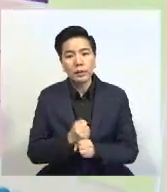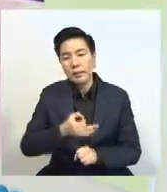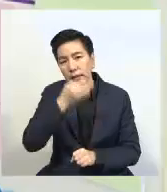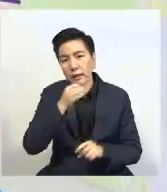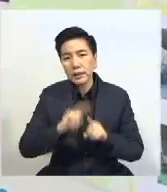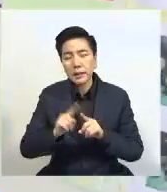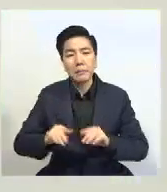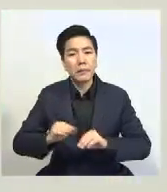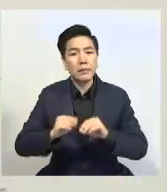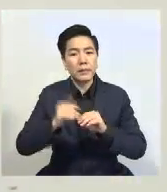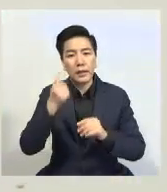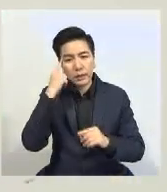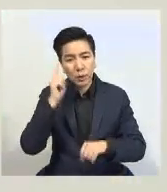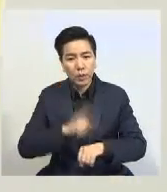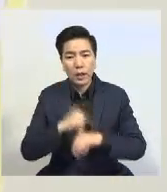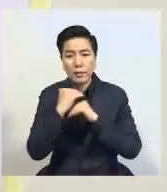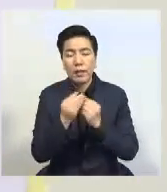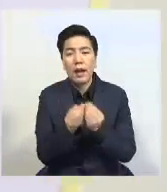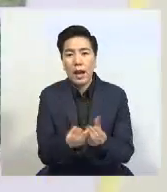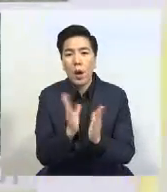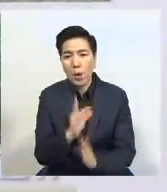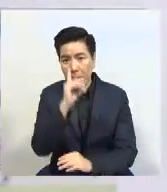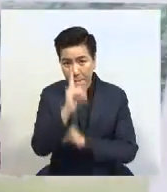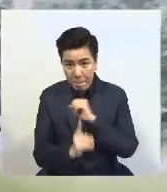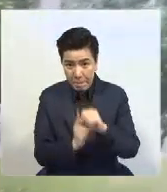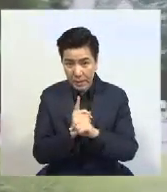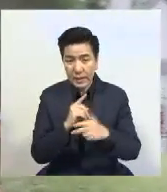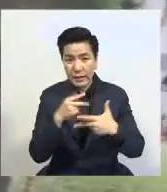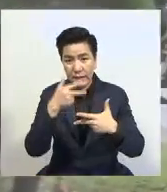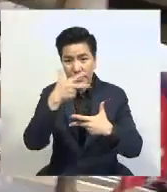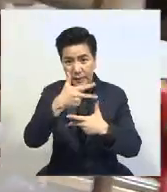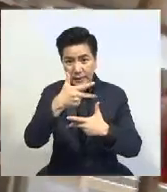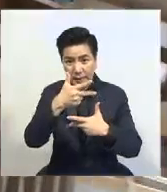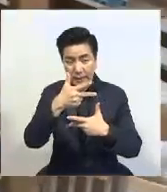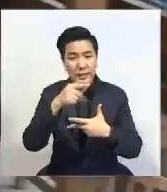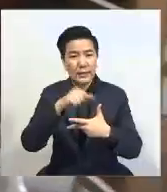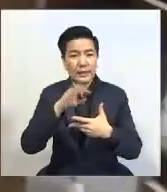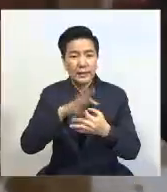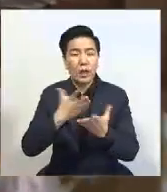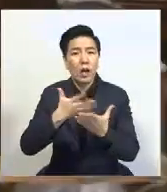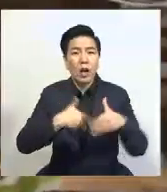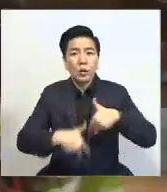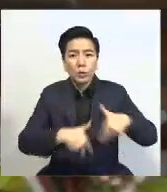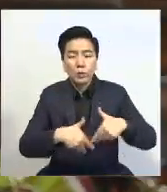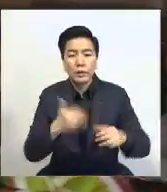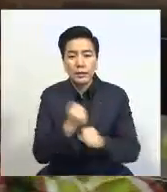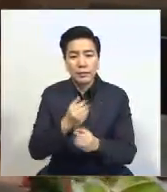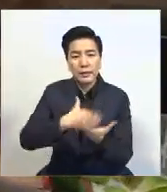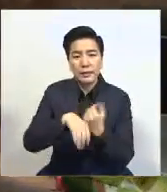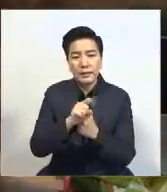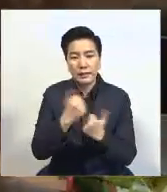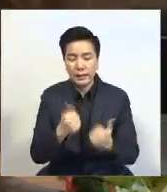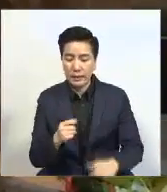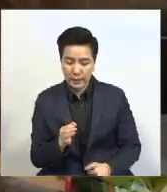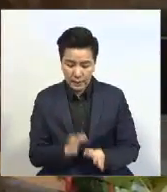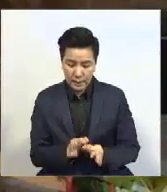างรายได้เพิ่มก็ได้กำหนดระยะเวลา1ปีค่ะโครงการย่อยที่3ก็คือสินเชื่อธุรกิจชุมชนสร้างไทยโดย